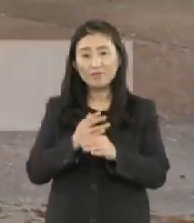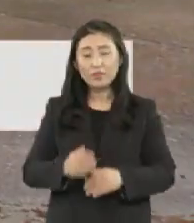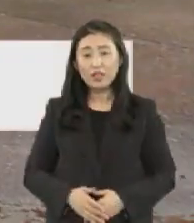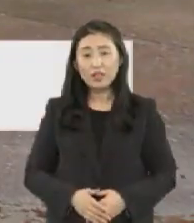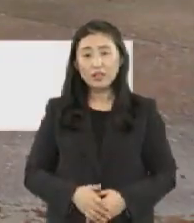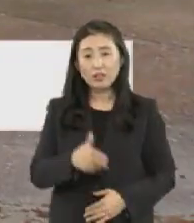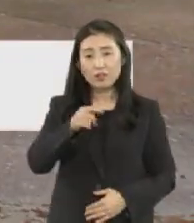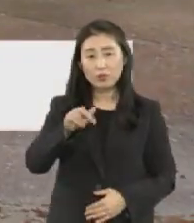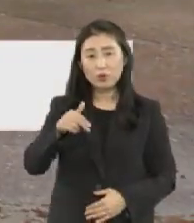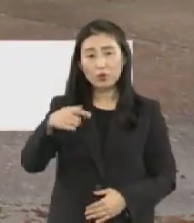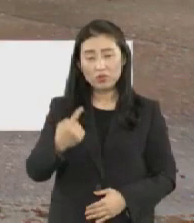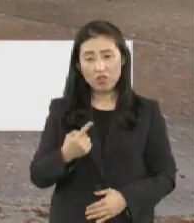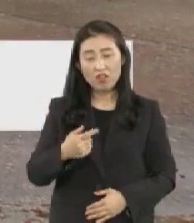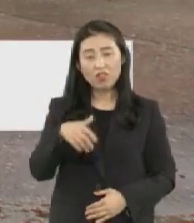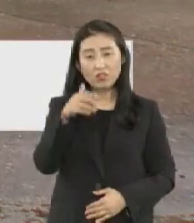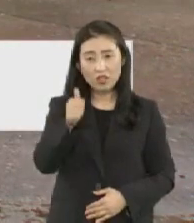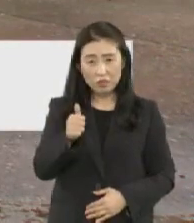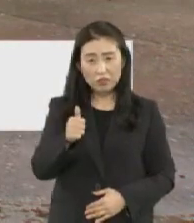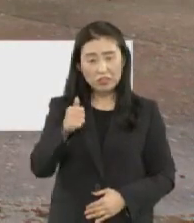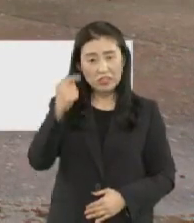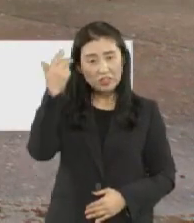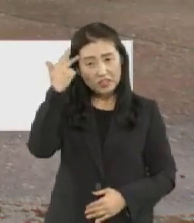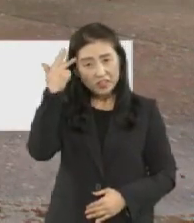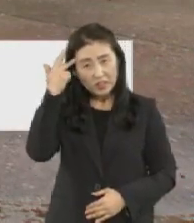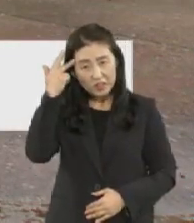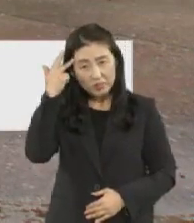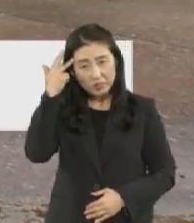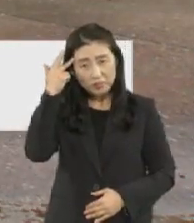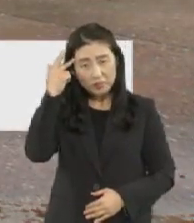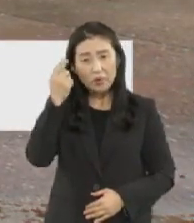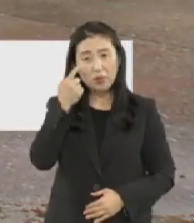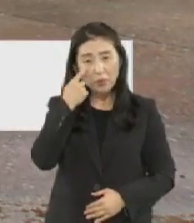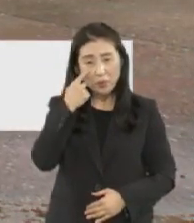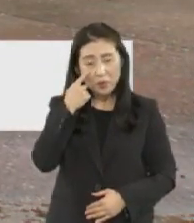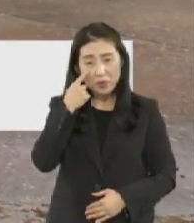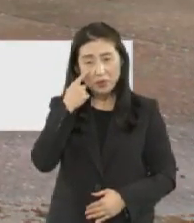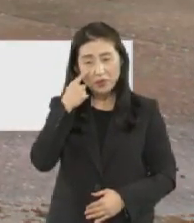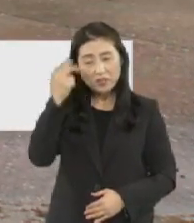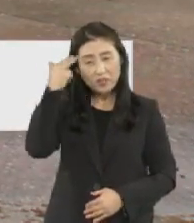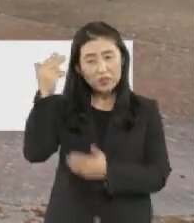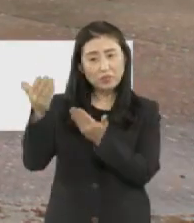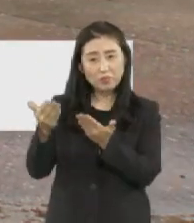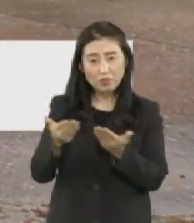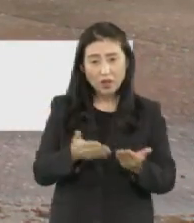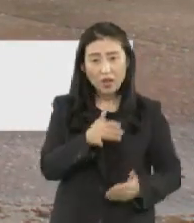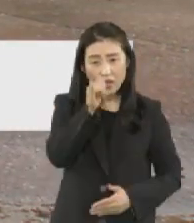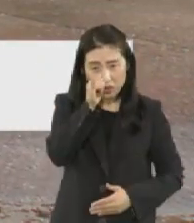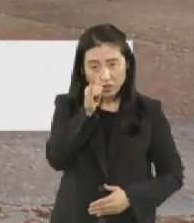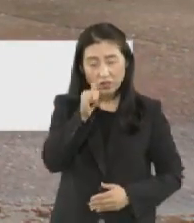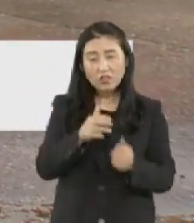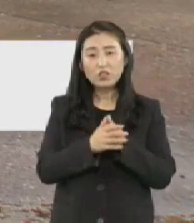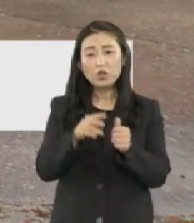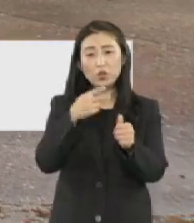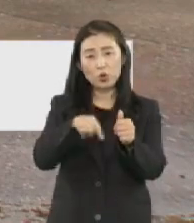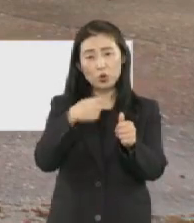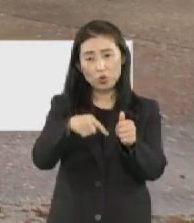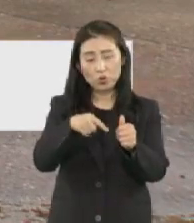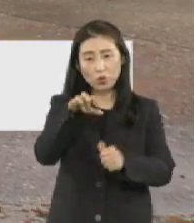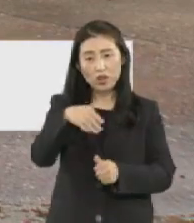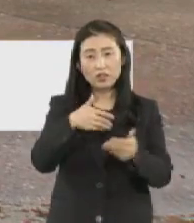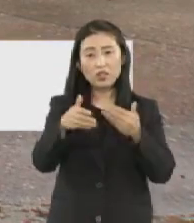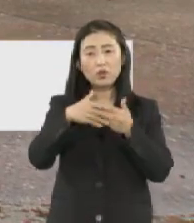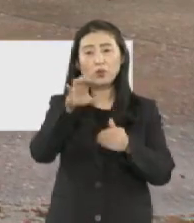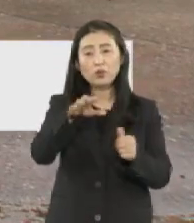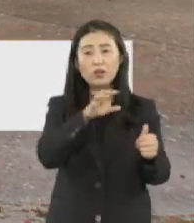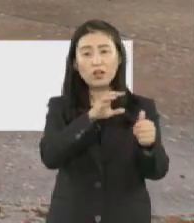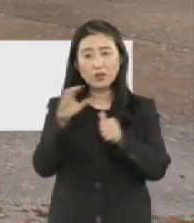자문을 그 뜻을 새기고 그 걸을 길이 2호 받을 수 있는 그런 산 교육장으로 활용 2 됐음